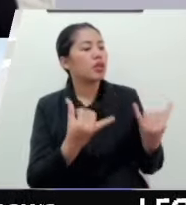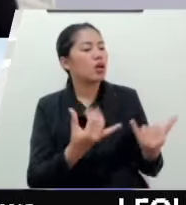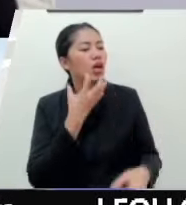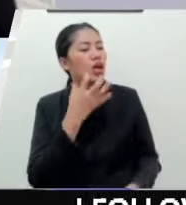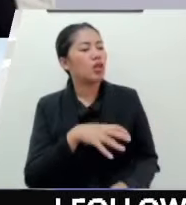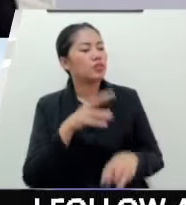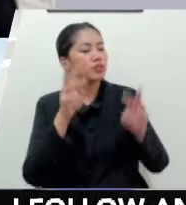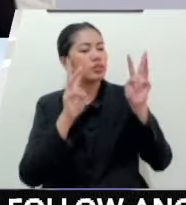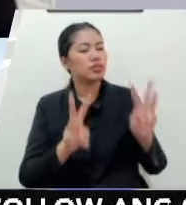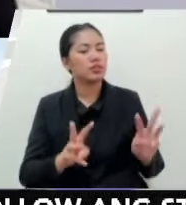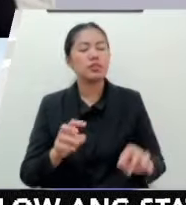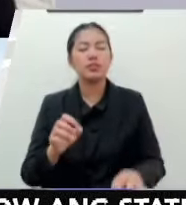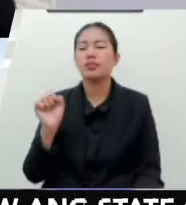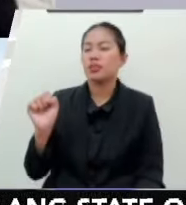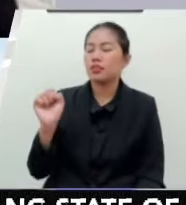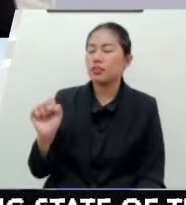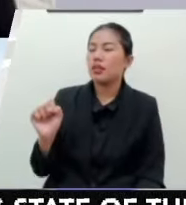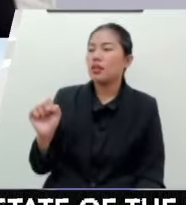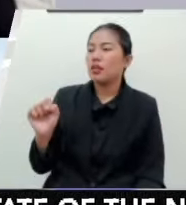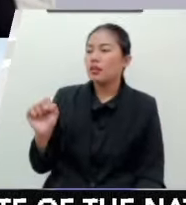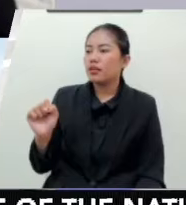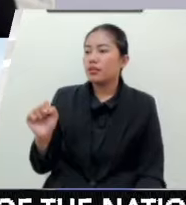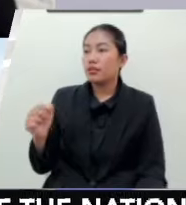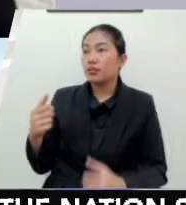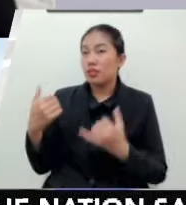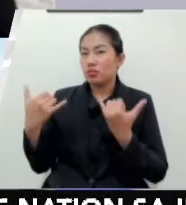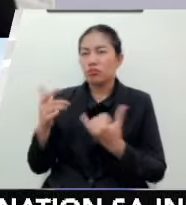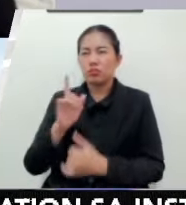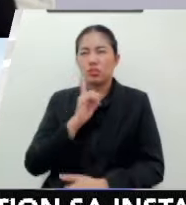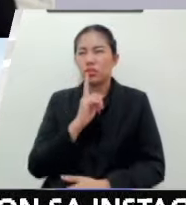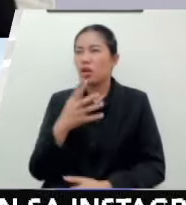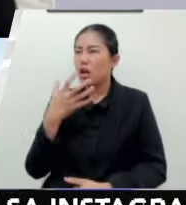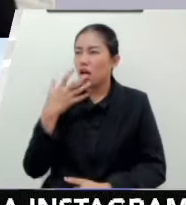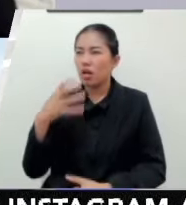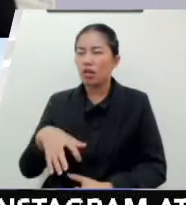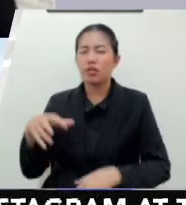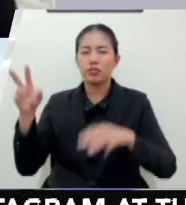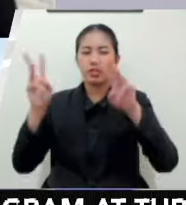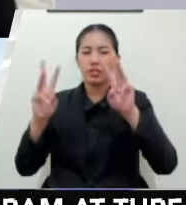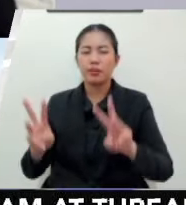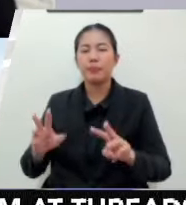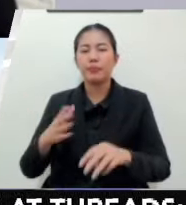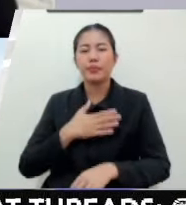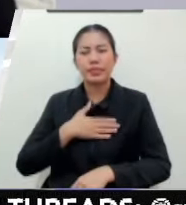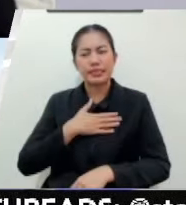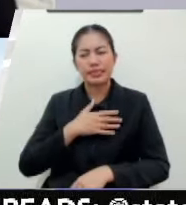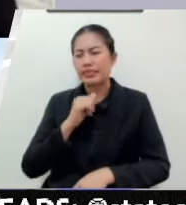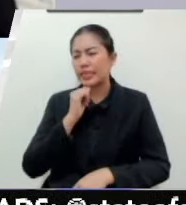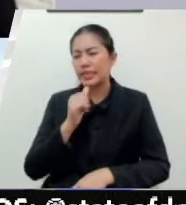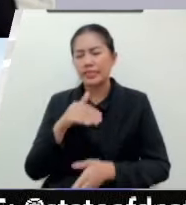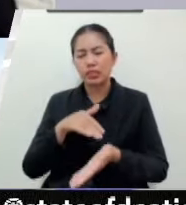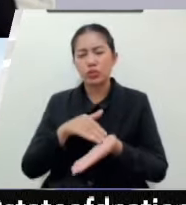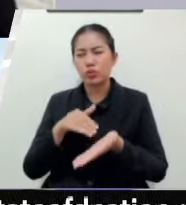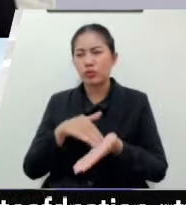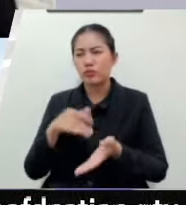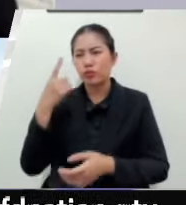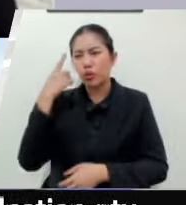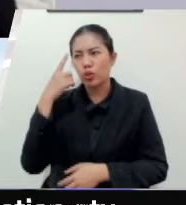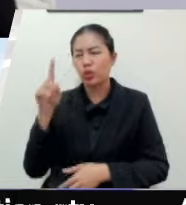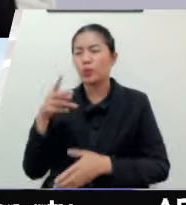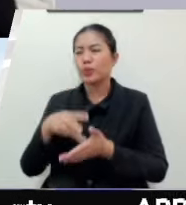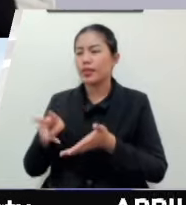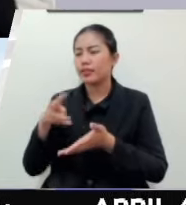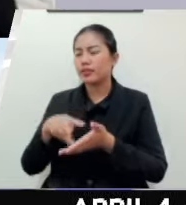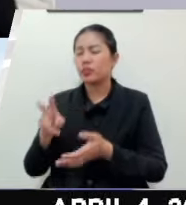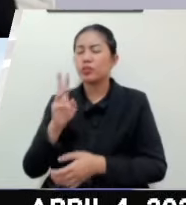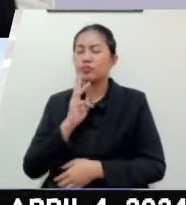natin, actually mainit nga po yung talaga yung panahon, pero huwag muna natin itong gawing reason as para po makapagsayang po ng tubig. Kaya